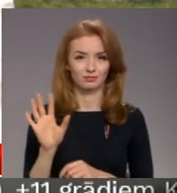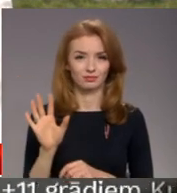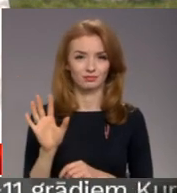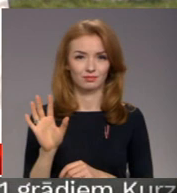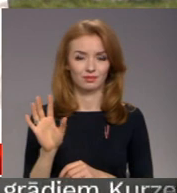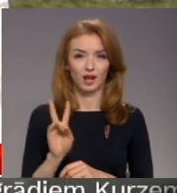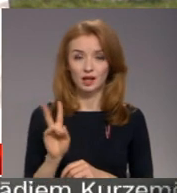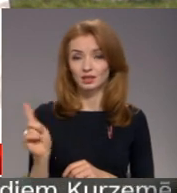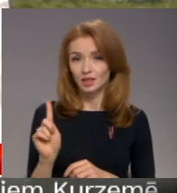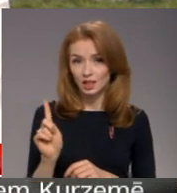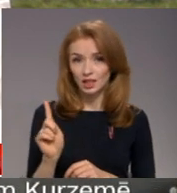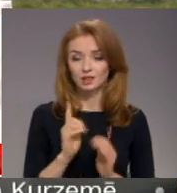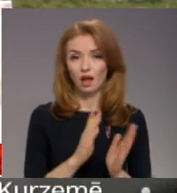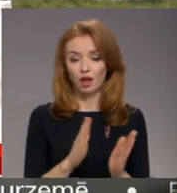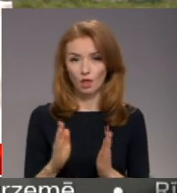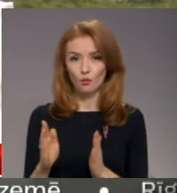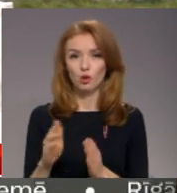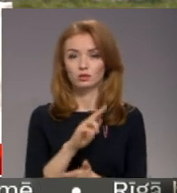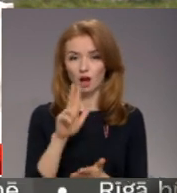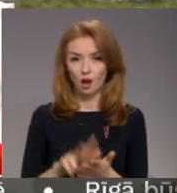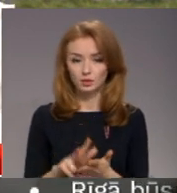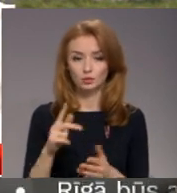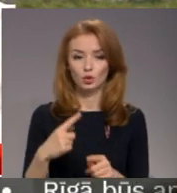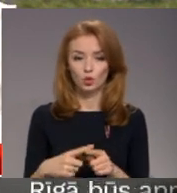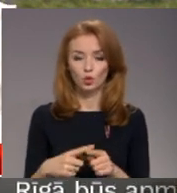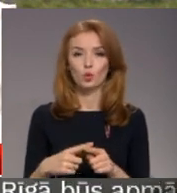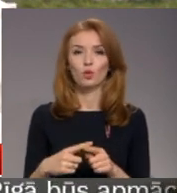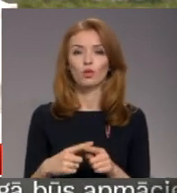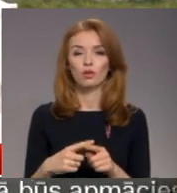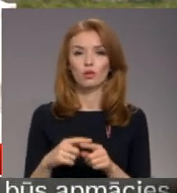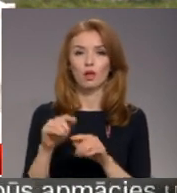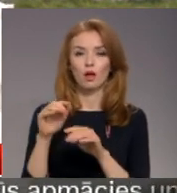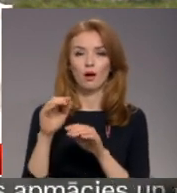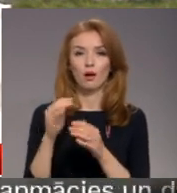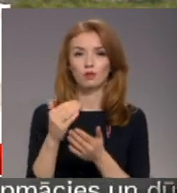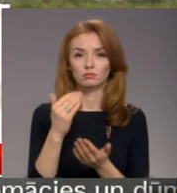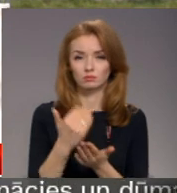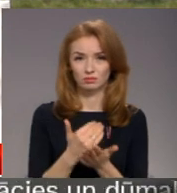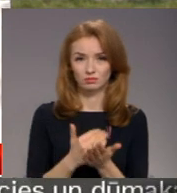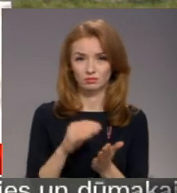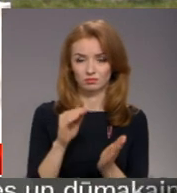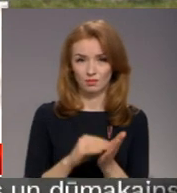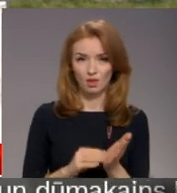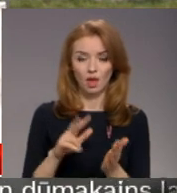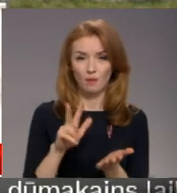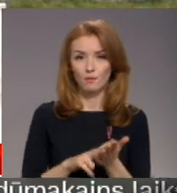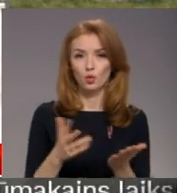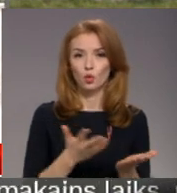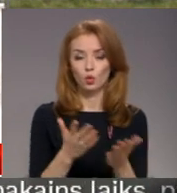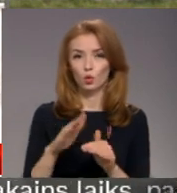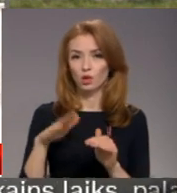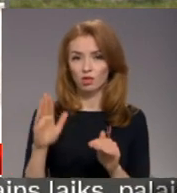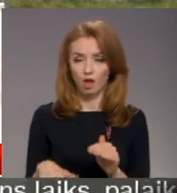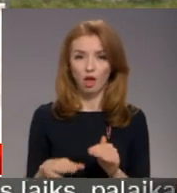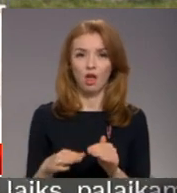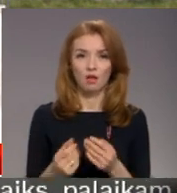kas ir sagatavojusi, apstiprinājusi un paturējusi spēkā tādus normatīvus aktus, kuru dēļ tika pieļauta